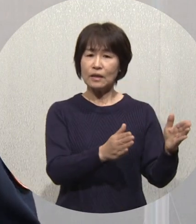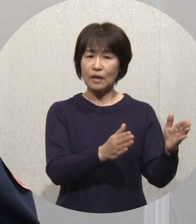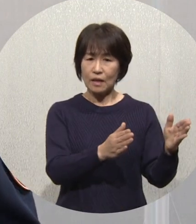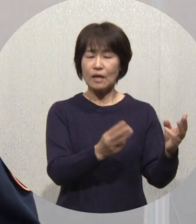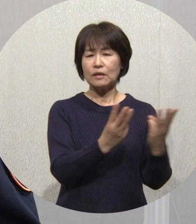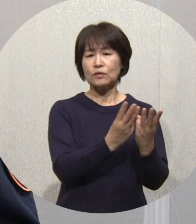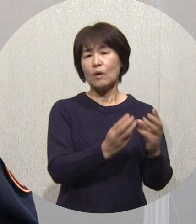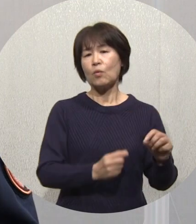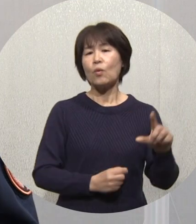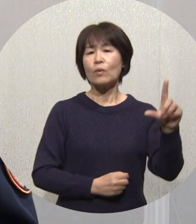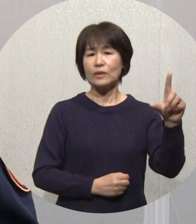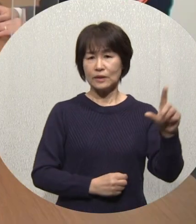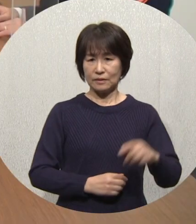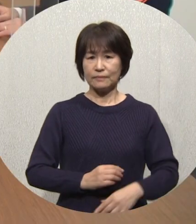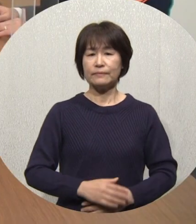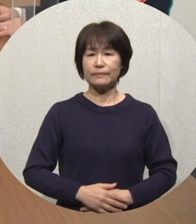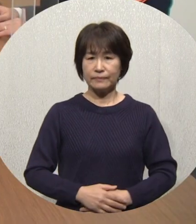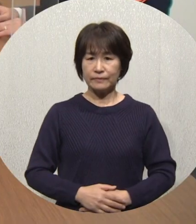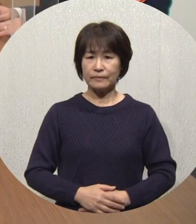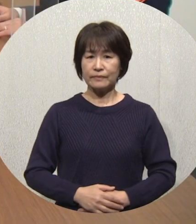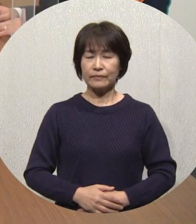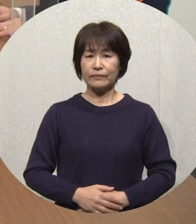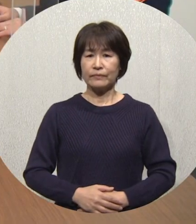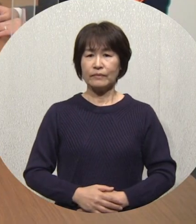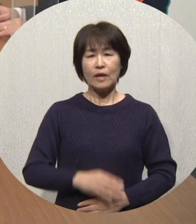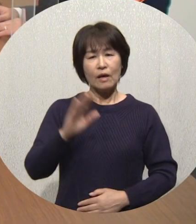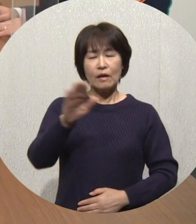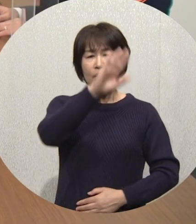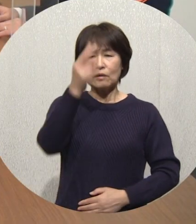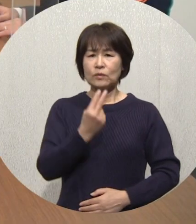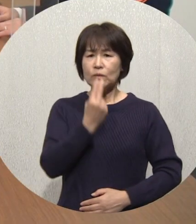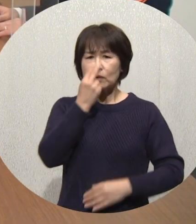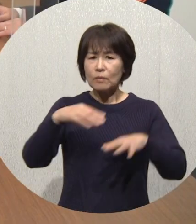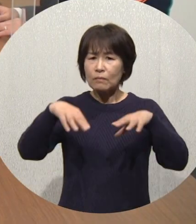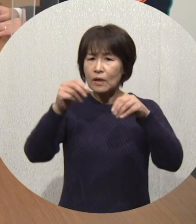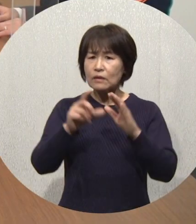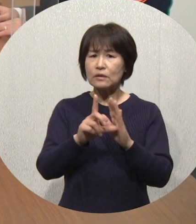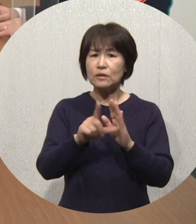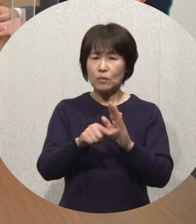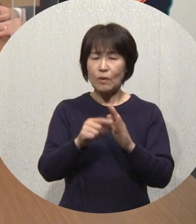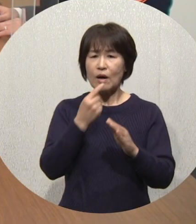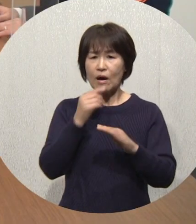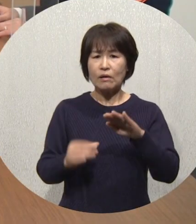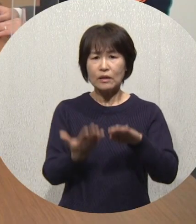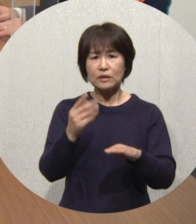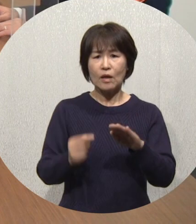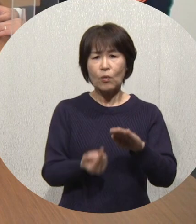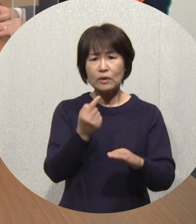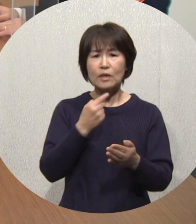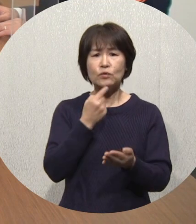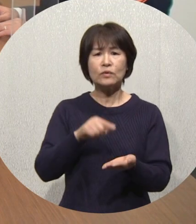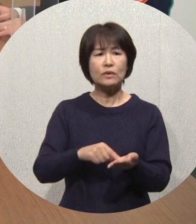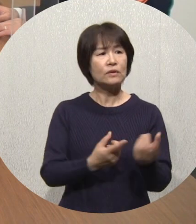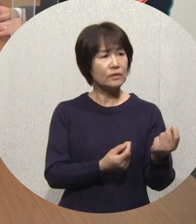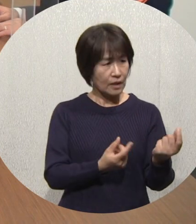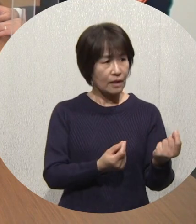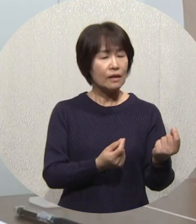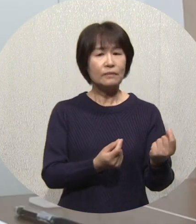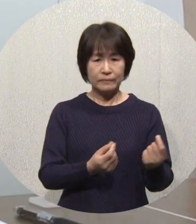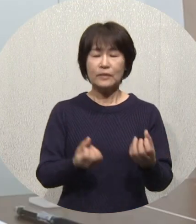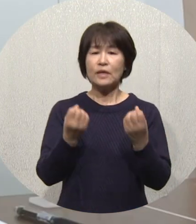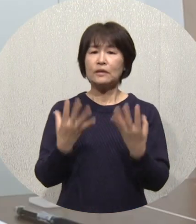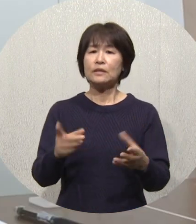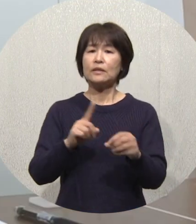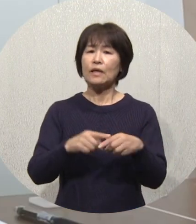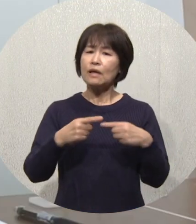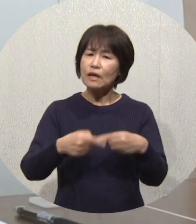中して火災が発生しております。 1月から3月、やっぱり空気乾燥していると火事が起こりやすいんですね。 はい、 いつもですが、